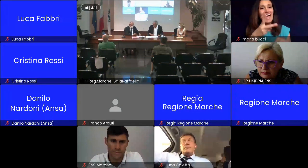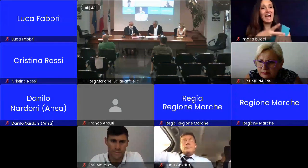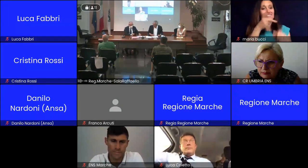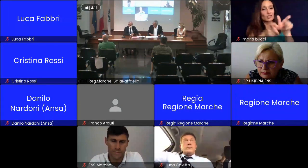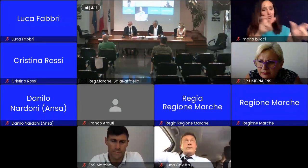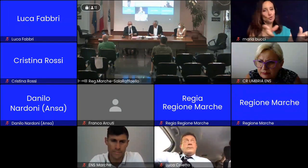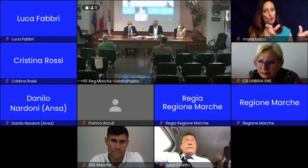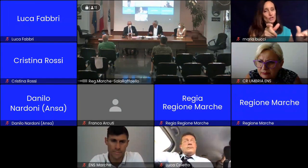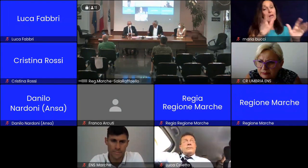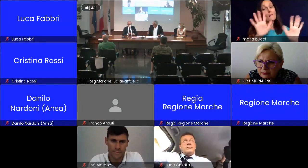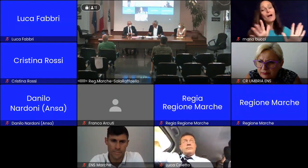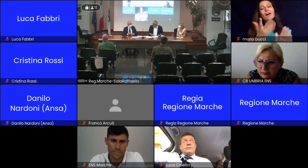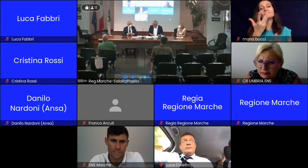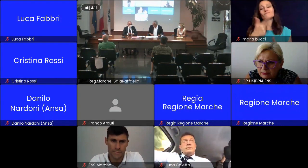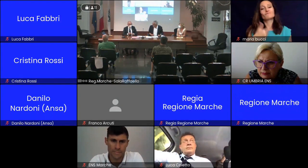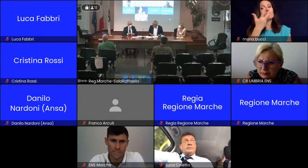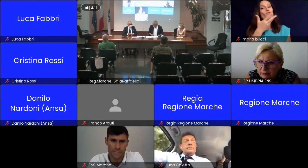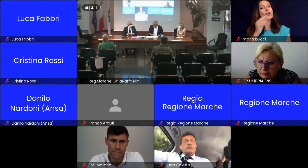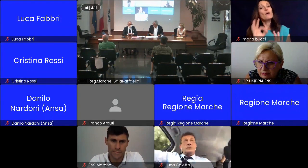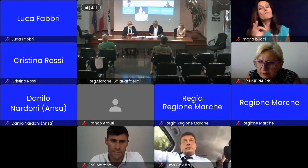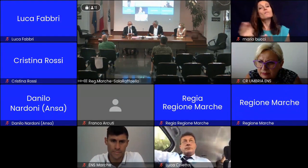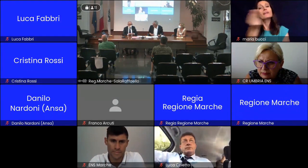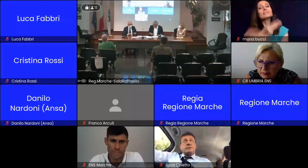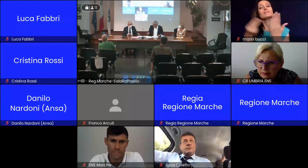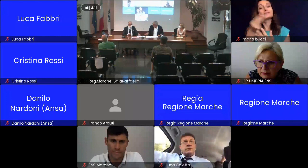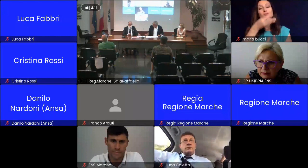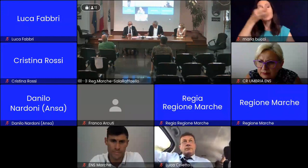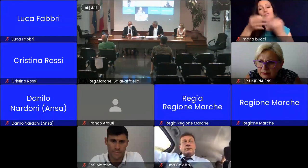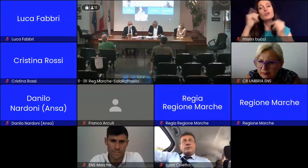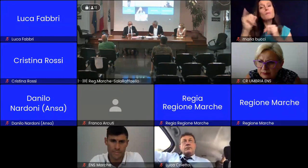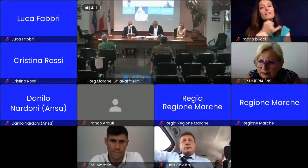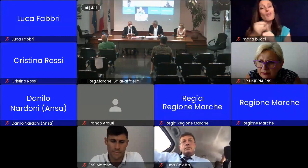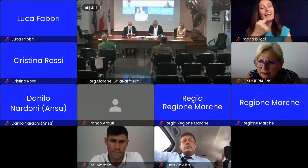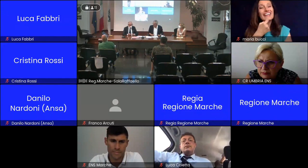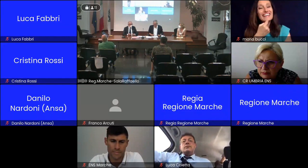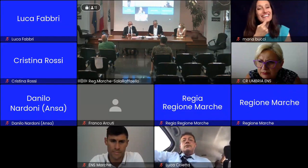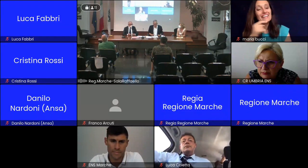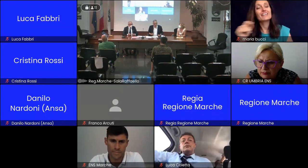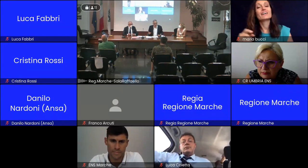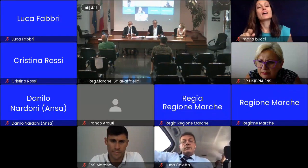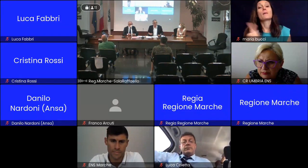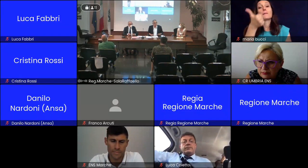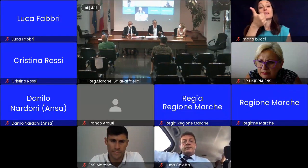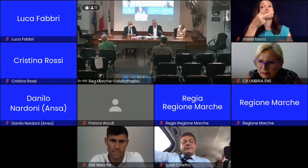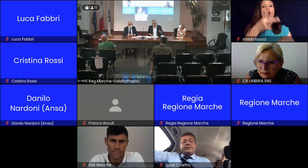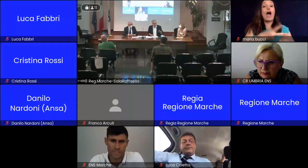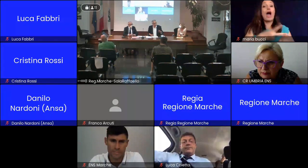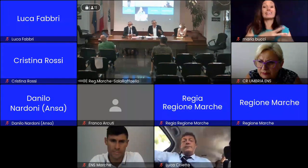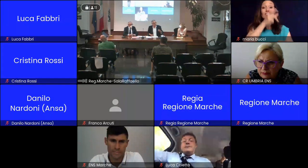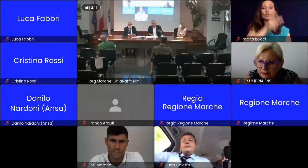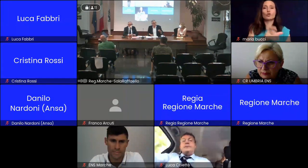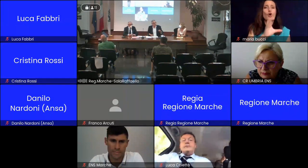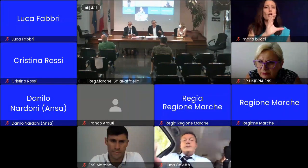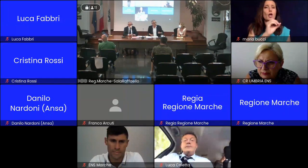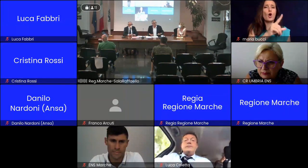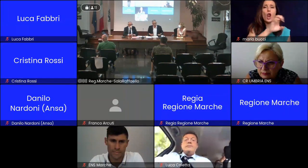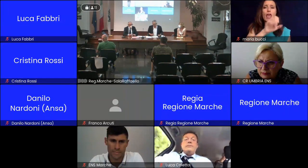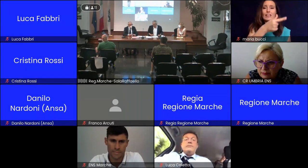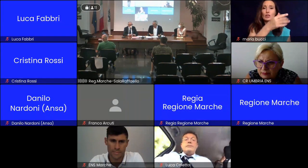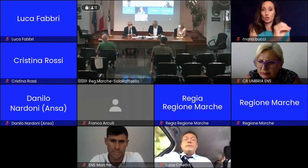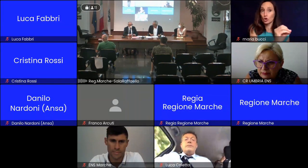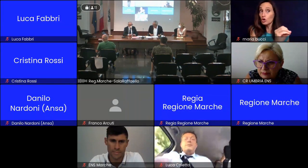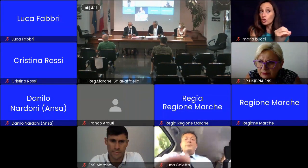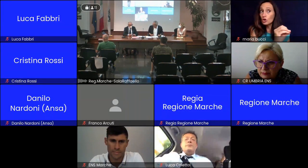progetto intervenissero prima l'assessore Coletto, quindi. Allora, do subito